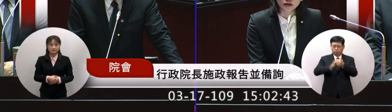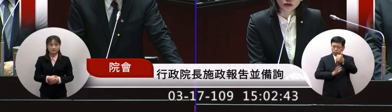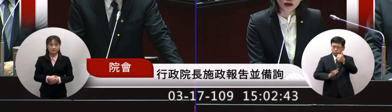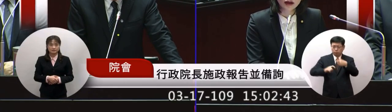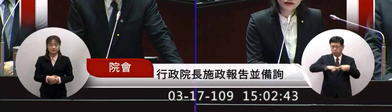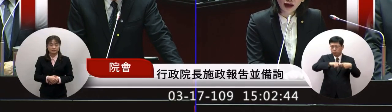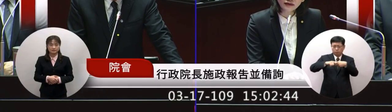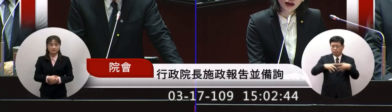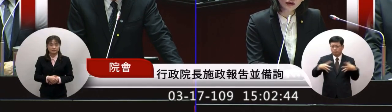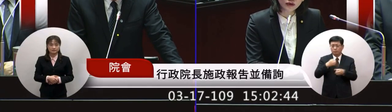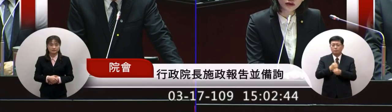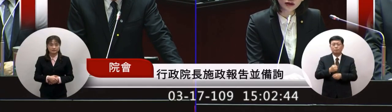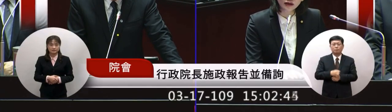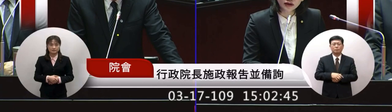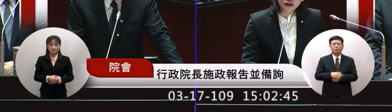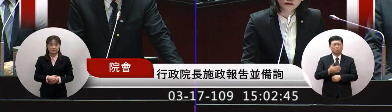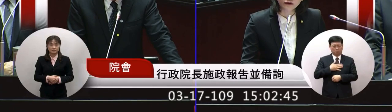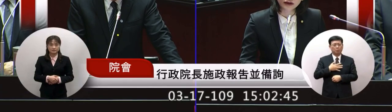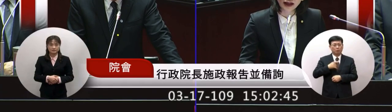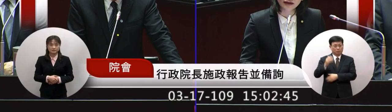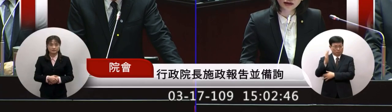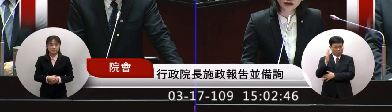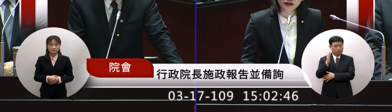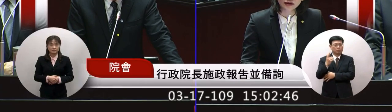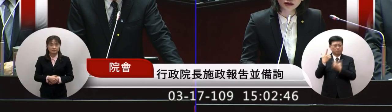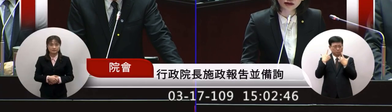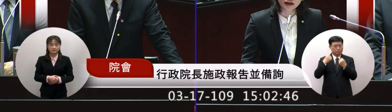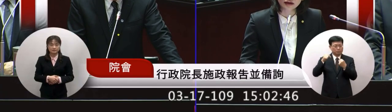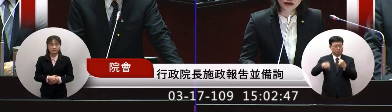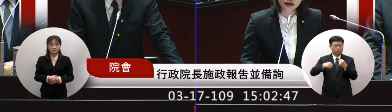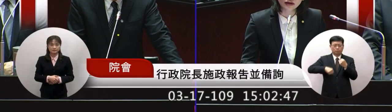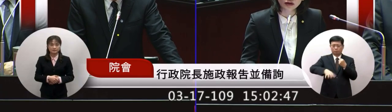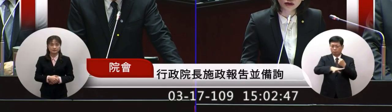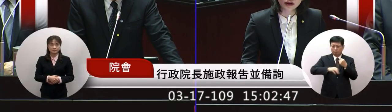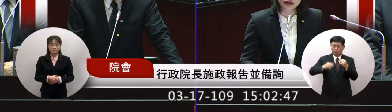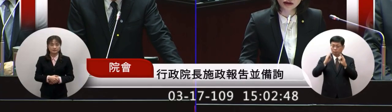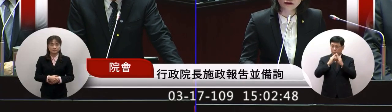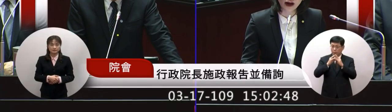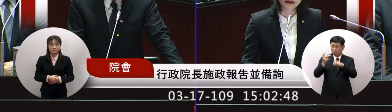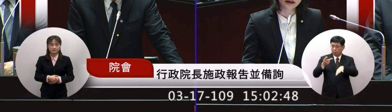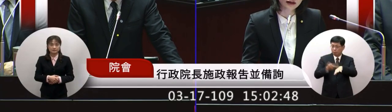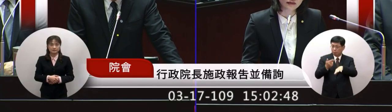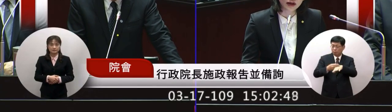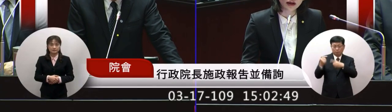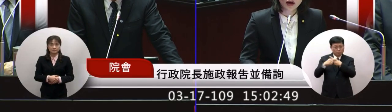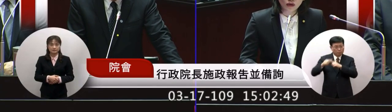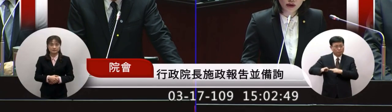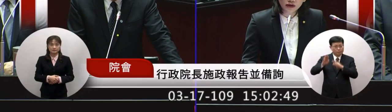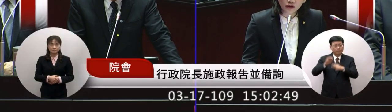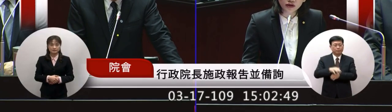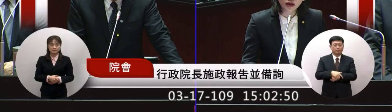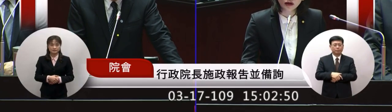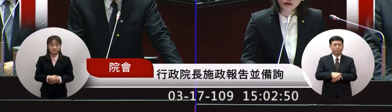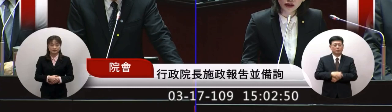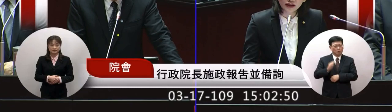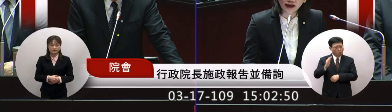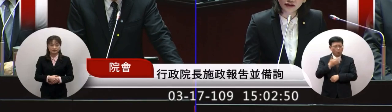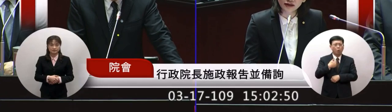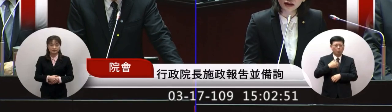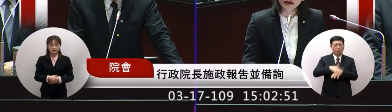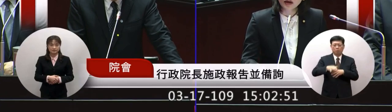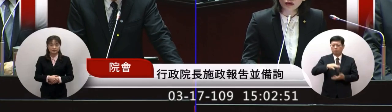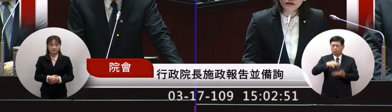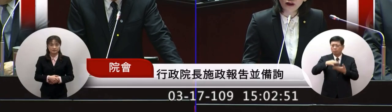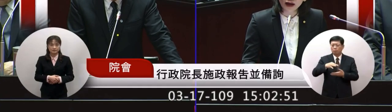的合作。当然我知道政府在这个整个金融科技的发展里面，我们有时候会